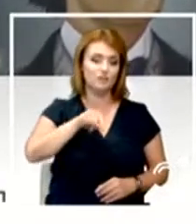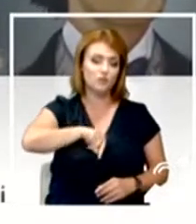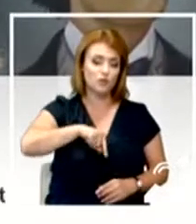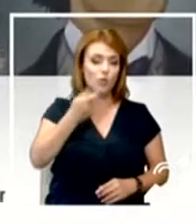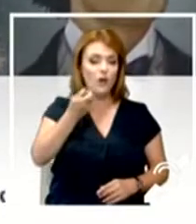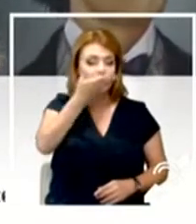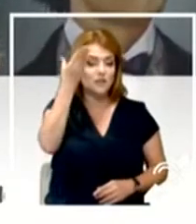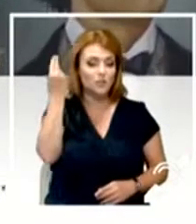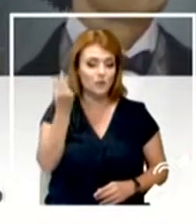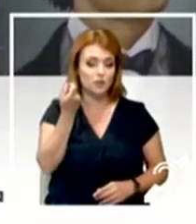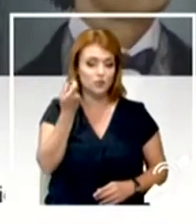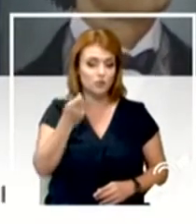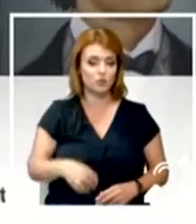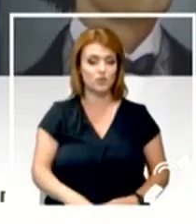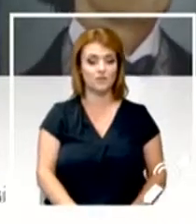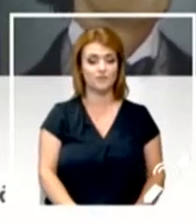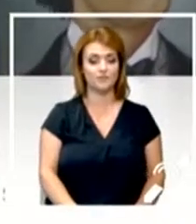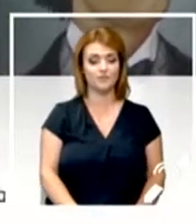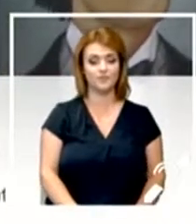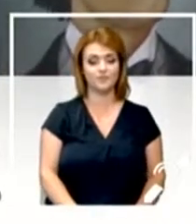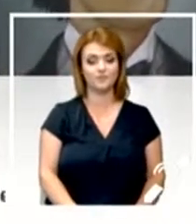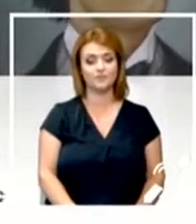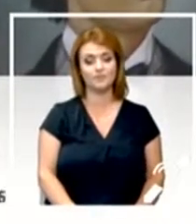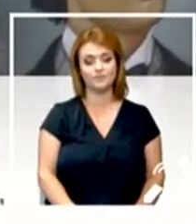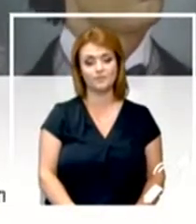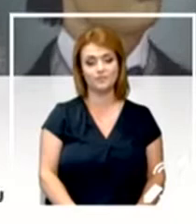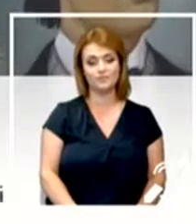Pentru cei ce ne-au făcut,